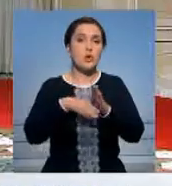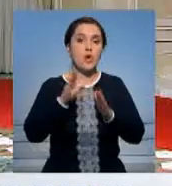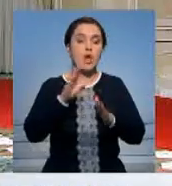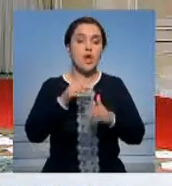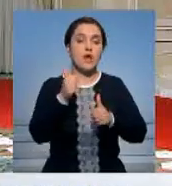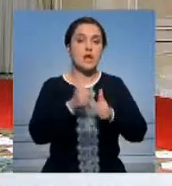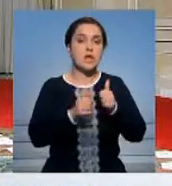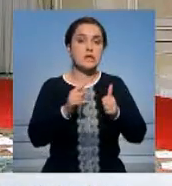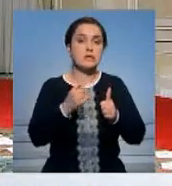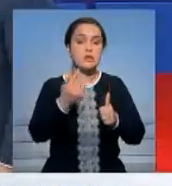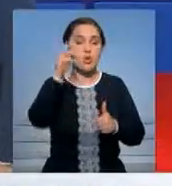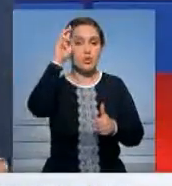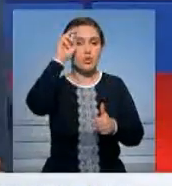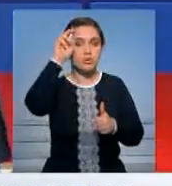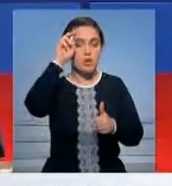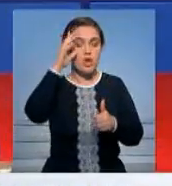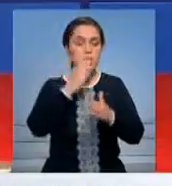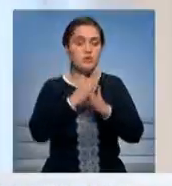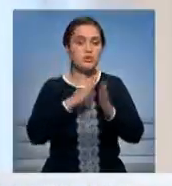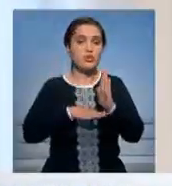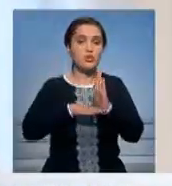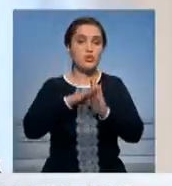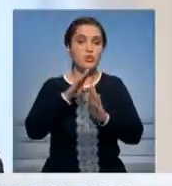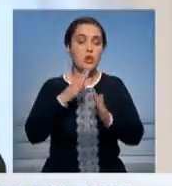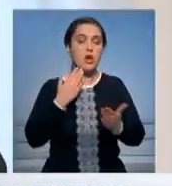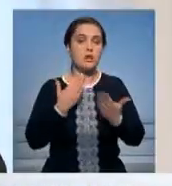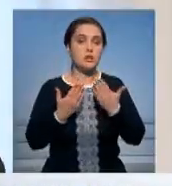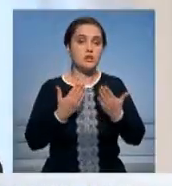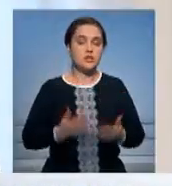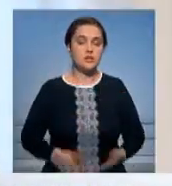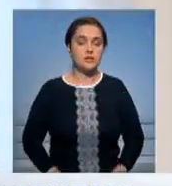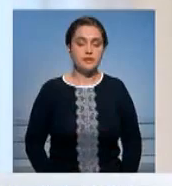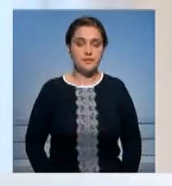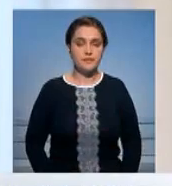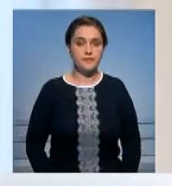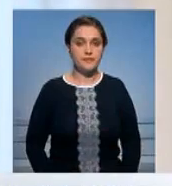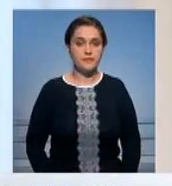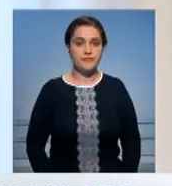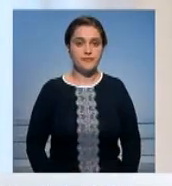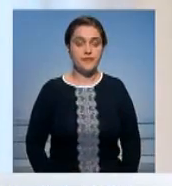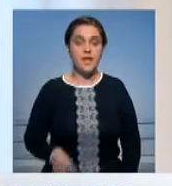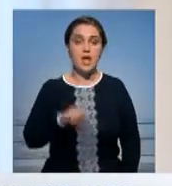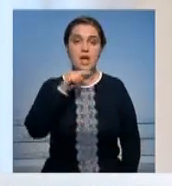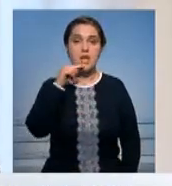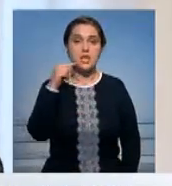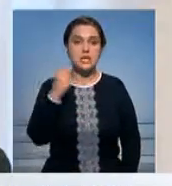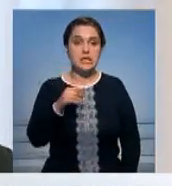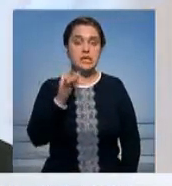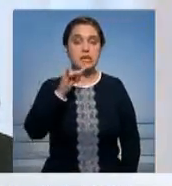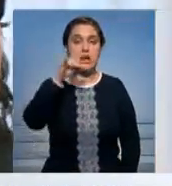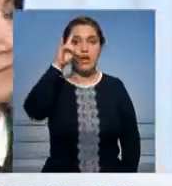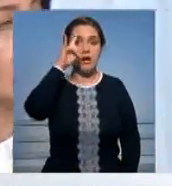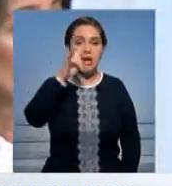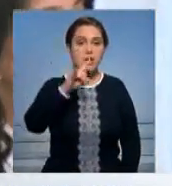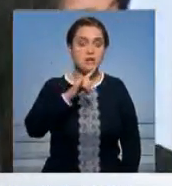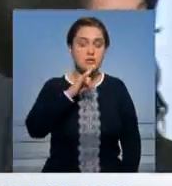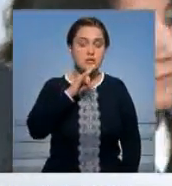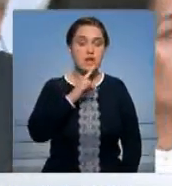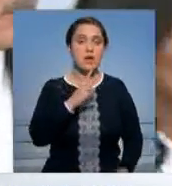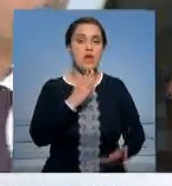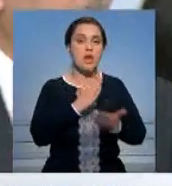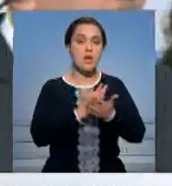с каждым из государств. Отношения Казахстана с Российской Федерацией являются эталоном межгосударственных